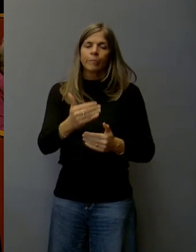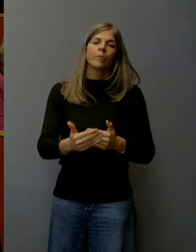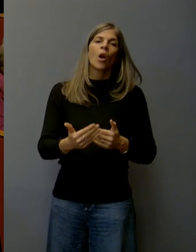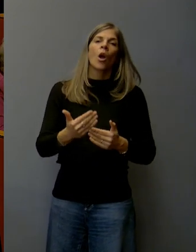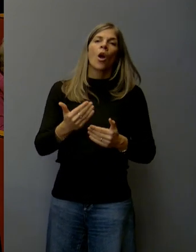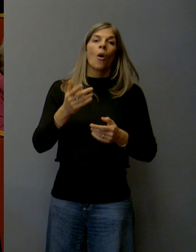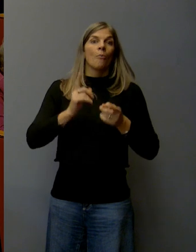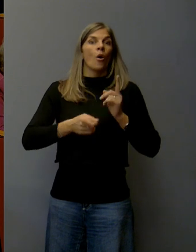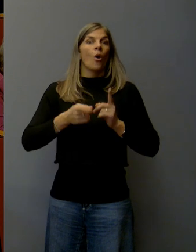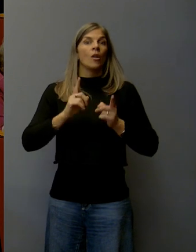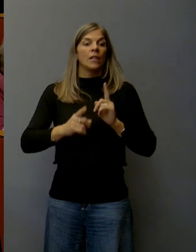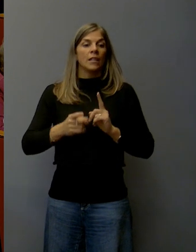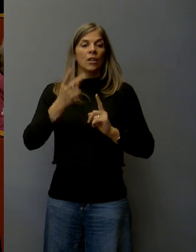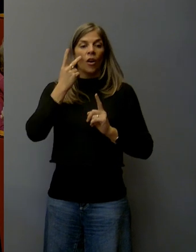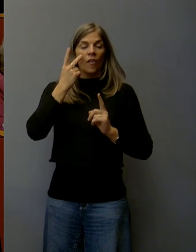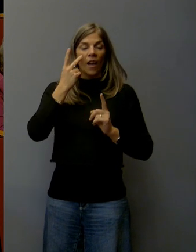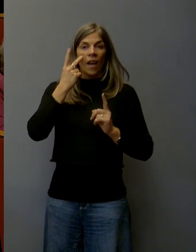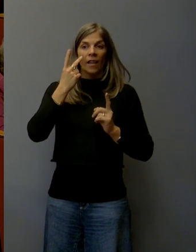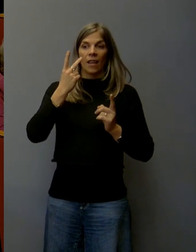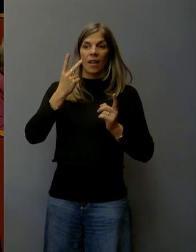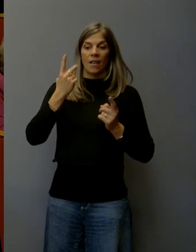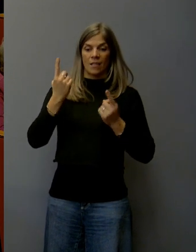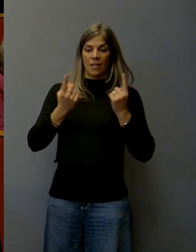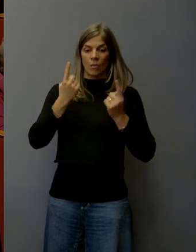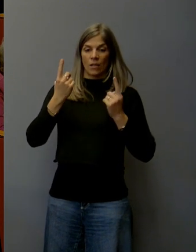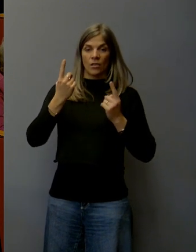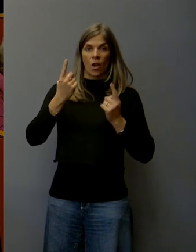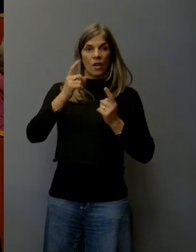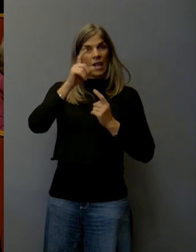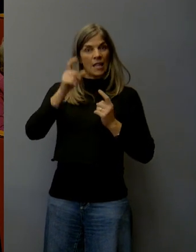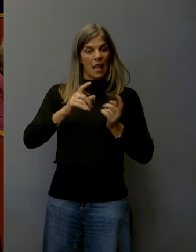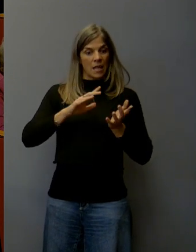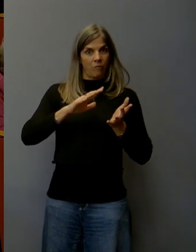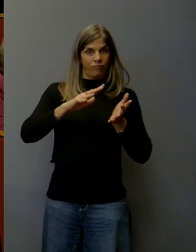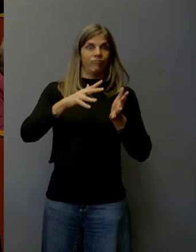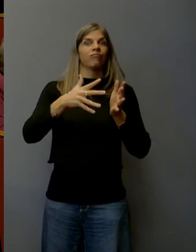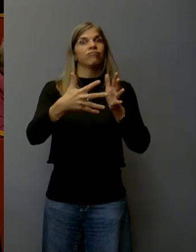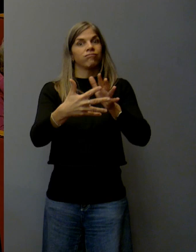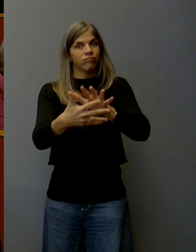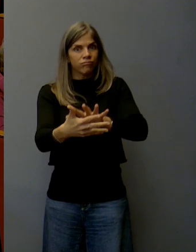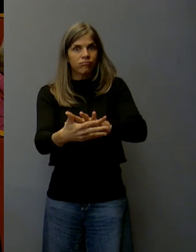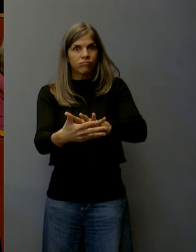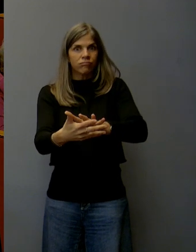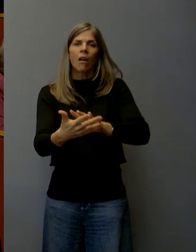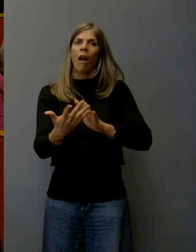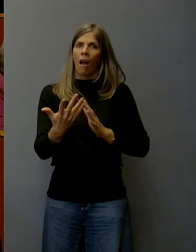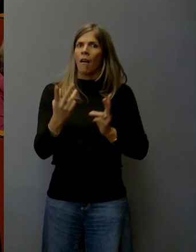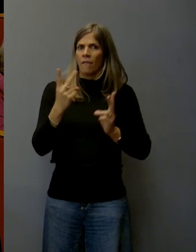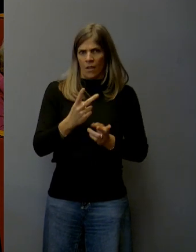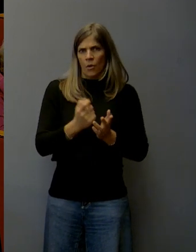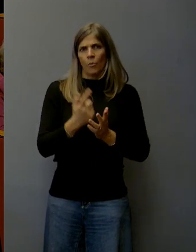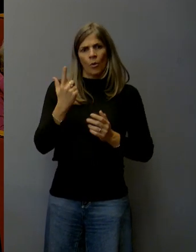l'evolversi della condizione come dire di un'intera popolazione come quella italiana sia sia importante